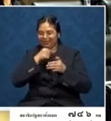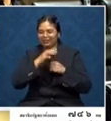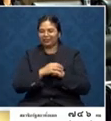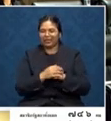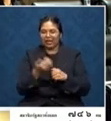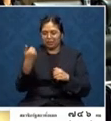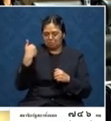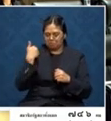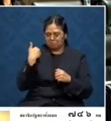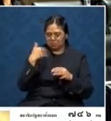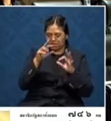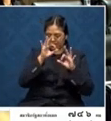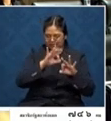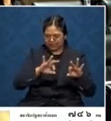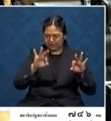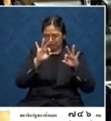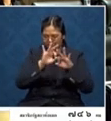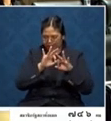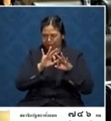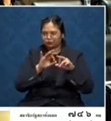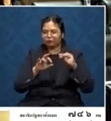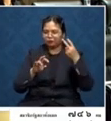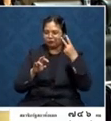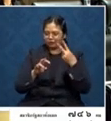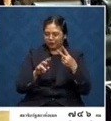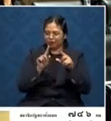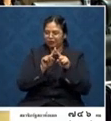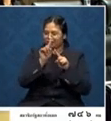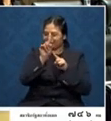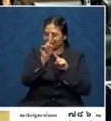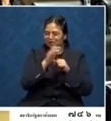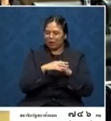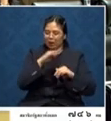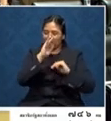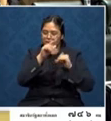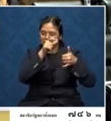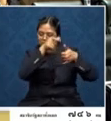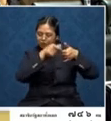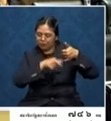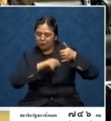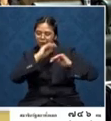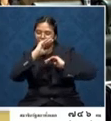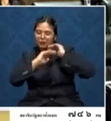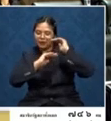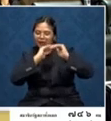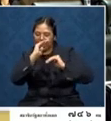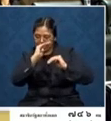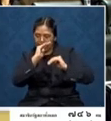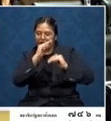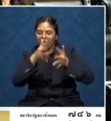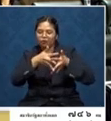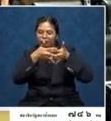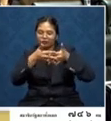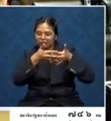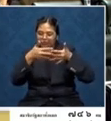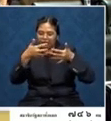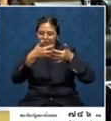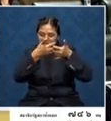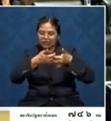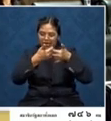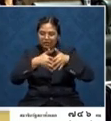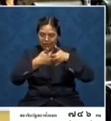วค่ะเป็นจิ๊กซอสำคัญจิ๊กซออันที่1ก็คือการพัฒนาคนให้เข้าสู่อุตสาหกรรมค่ะและจิ๊กซอตัวที่